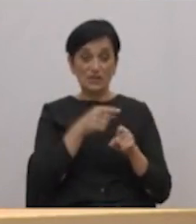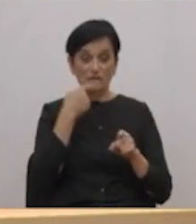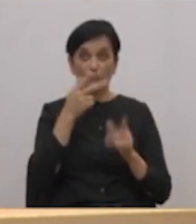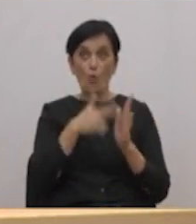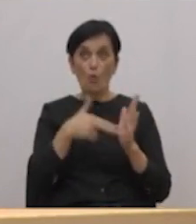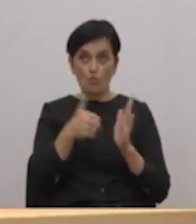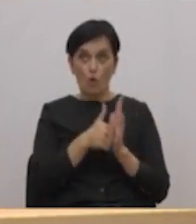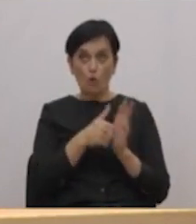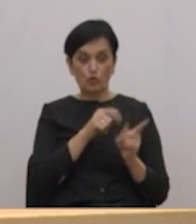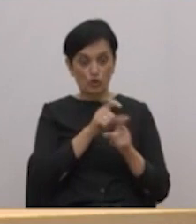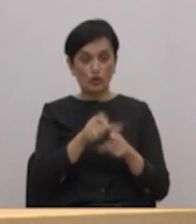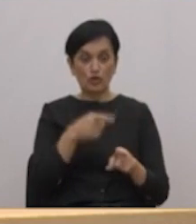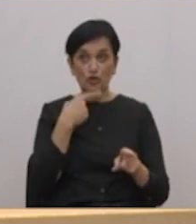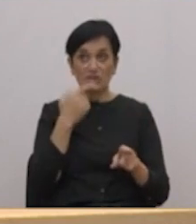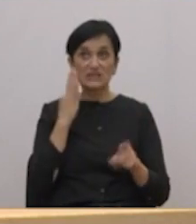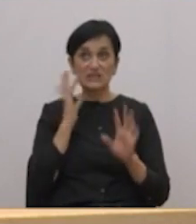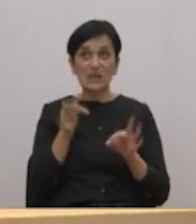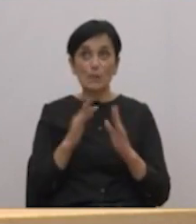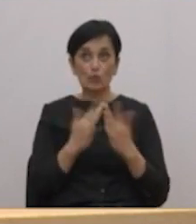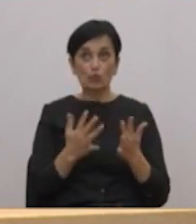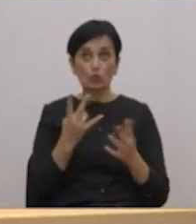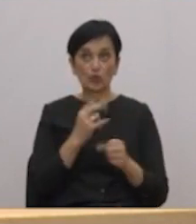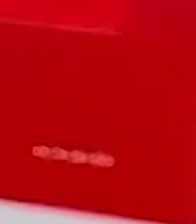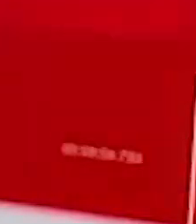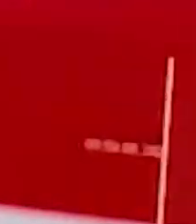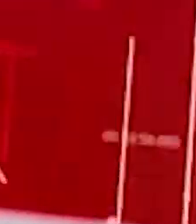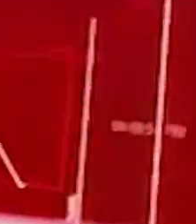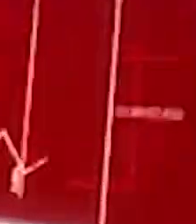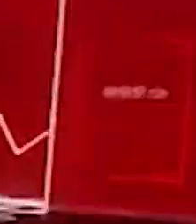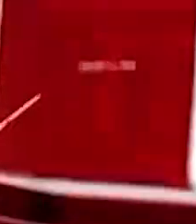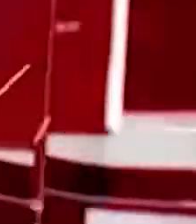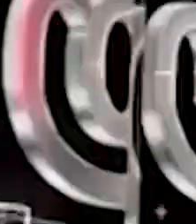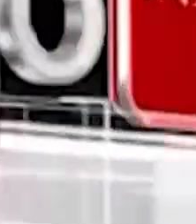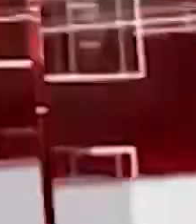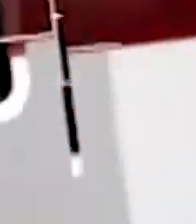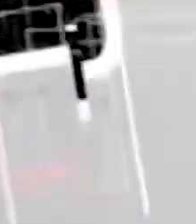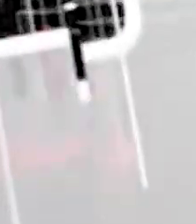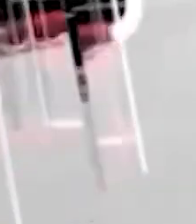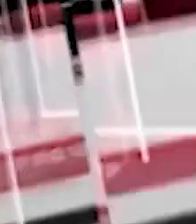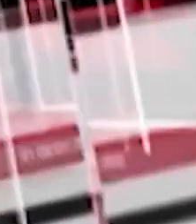მოიხდიდა. Და ჩემი აზრით ეს არის სამართლიანი მოთხოვნა და ეს უნდა გააკეთოს ბატონმა ბერაიამ.